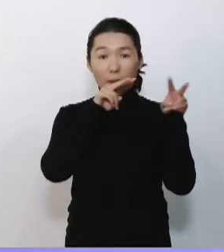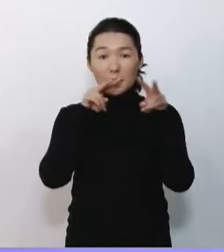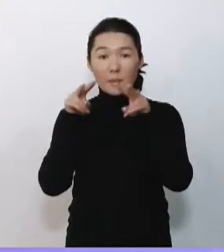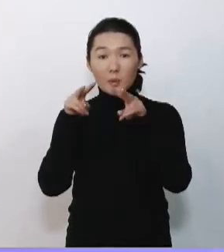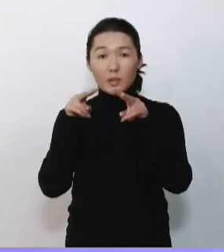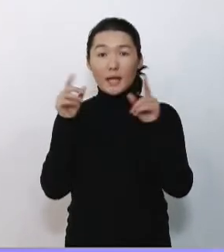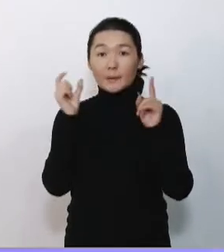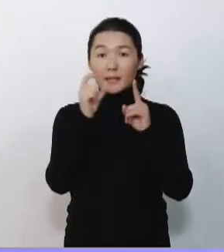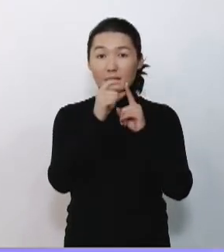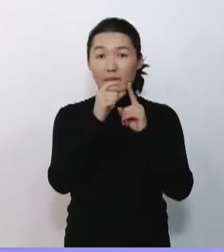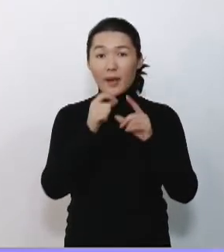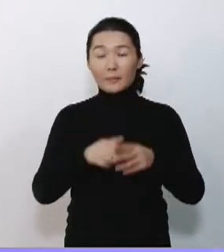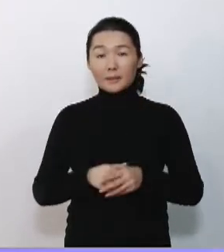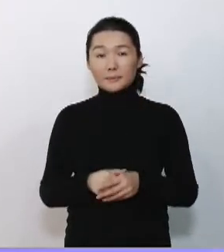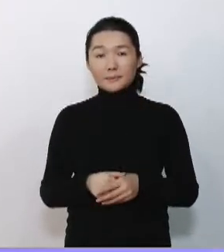над словами.